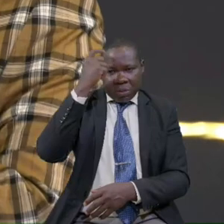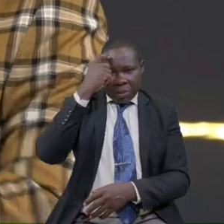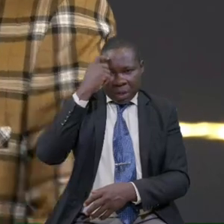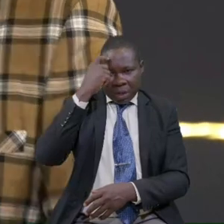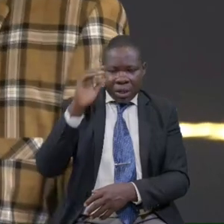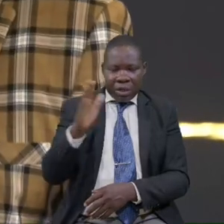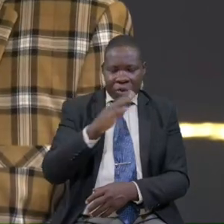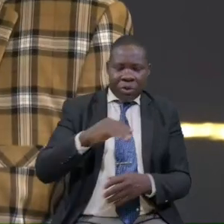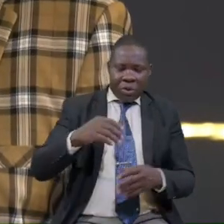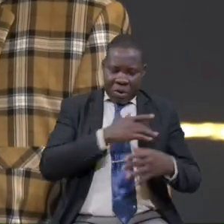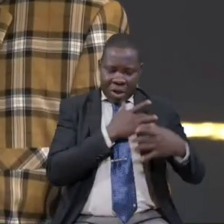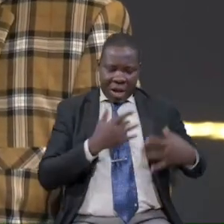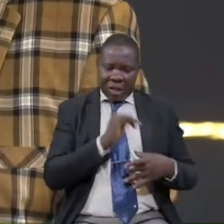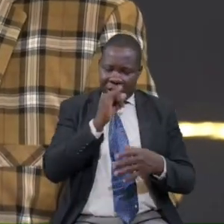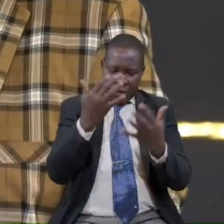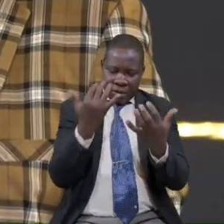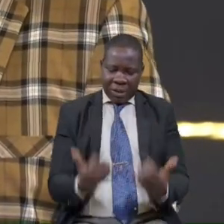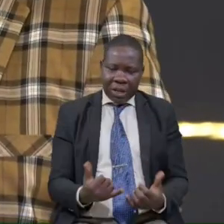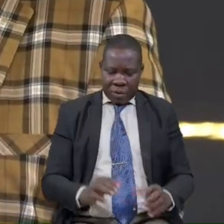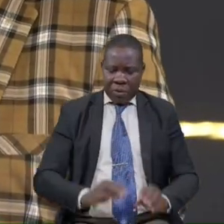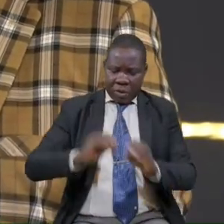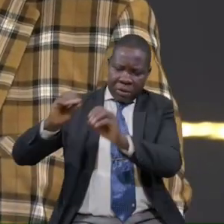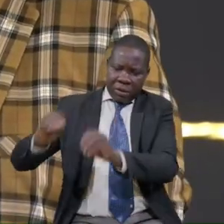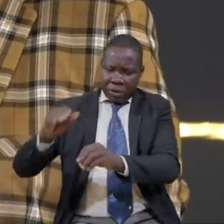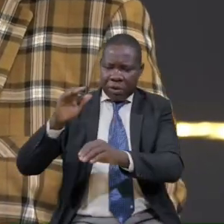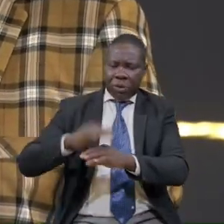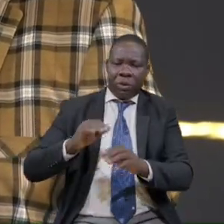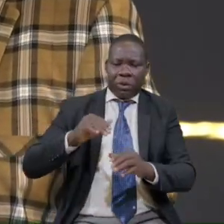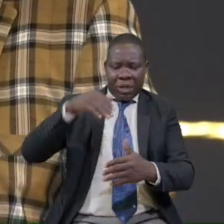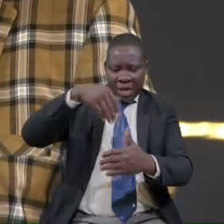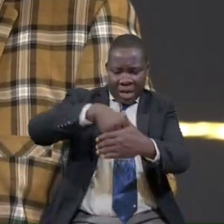votre esprit, tout sera